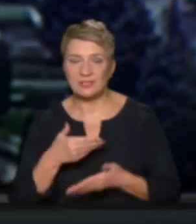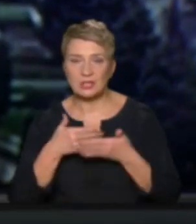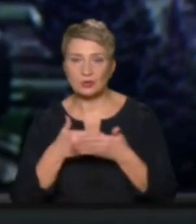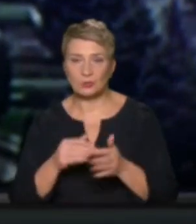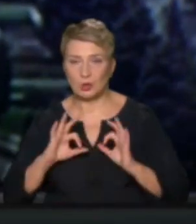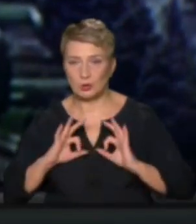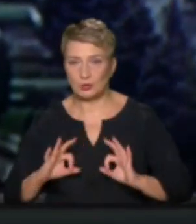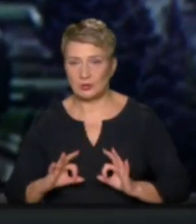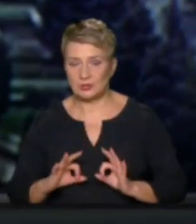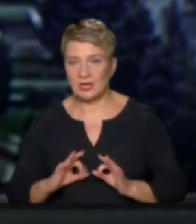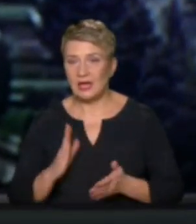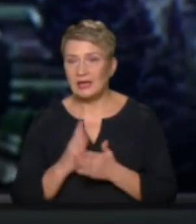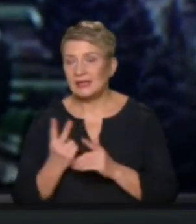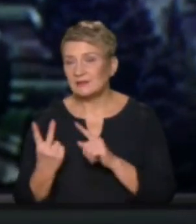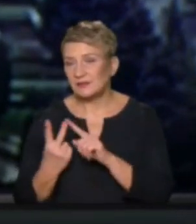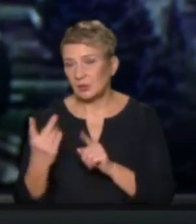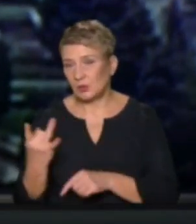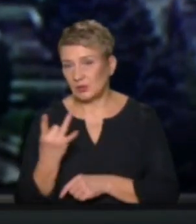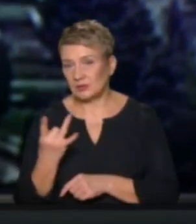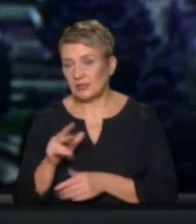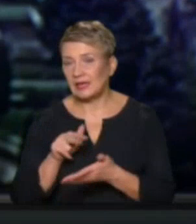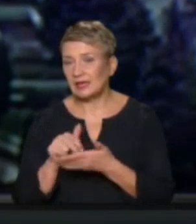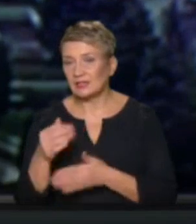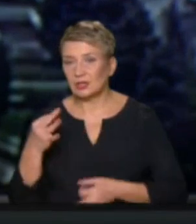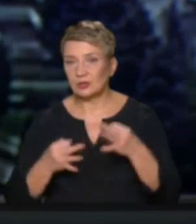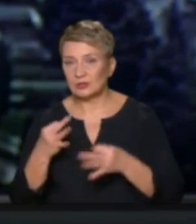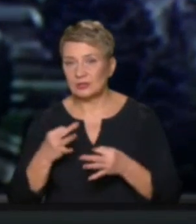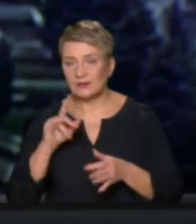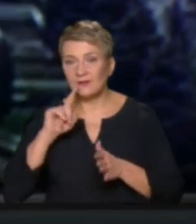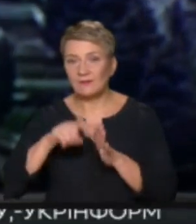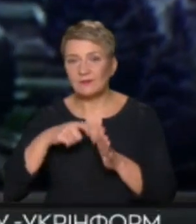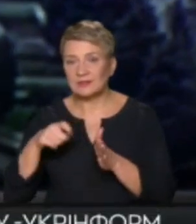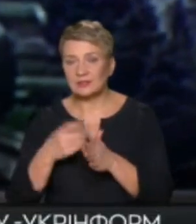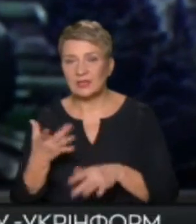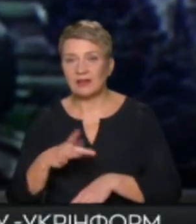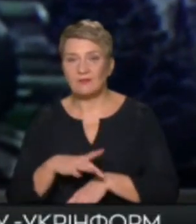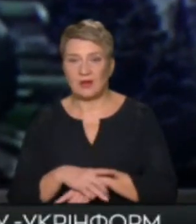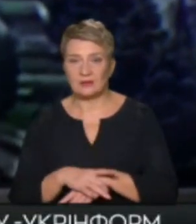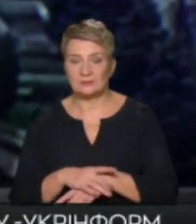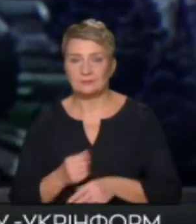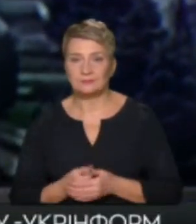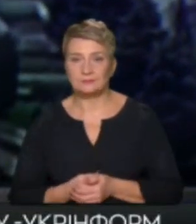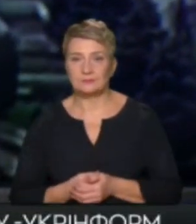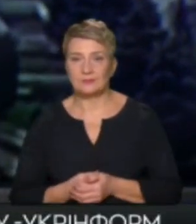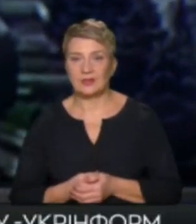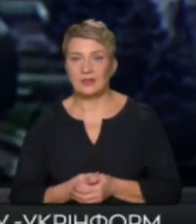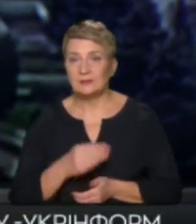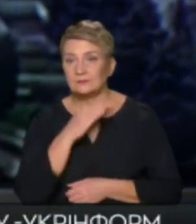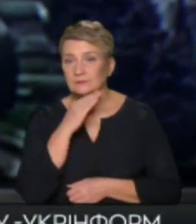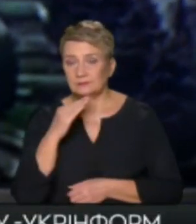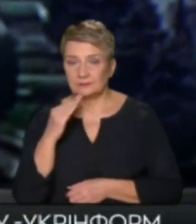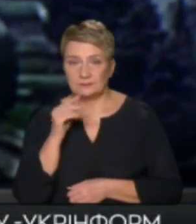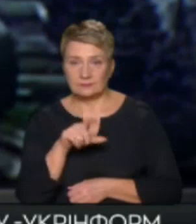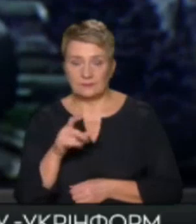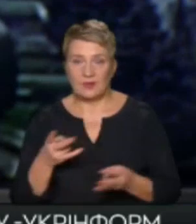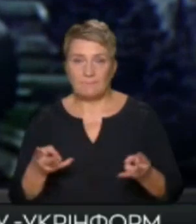є вторинна, коли потрібно йти до суду, визначати, встановлювати якийсь факт. Тут велика кількість, велика